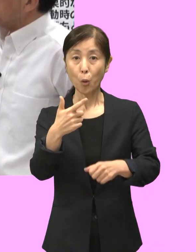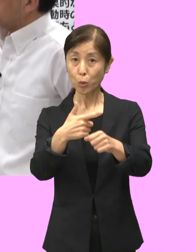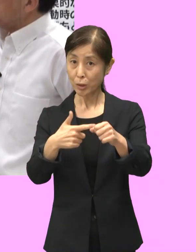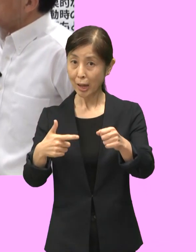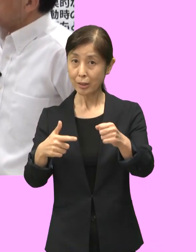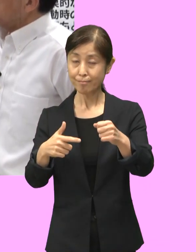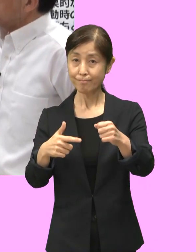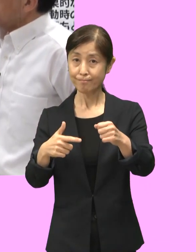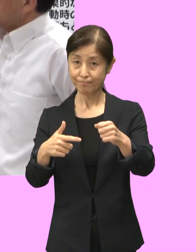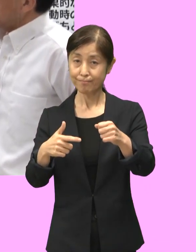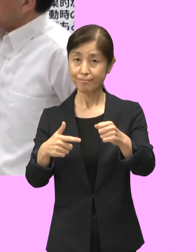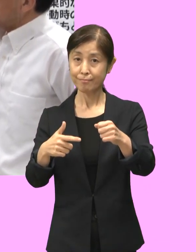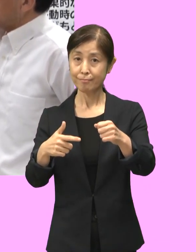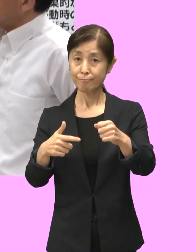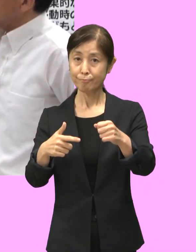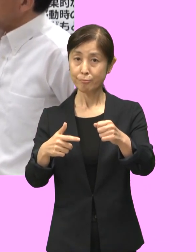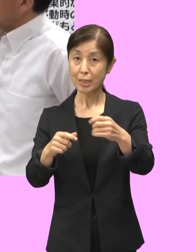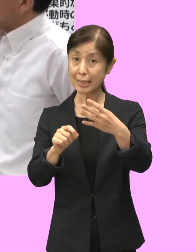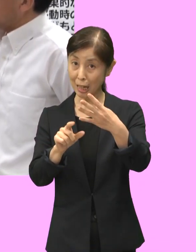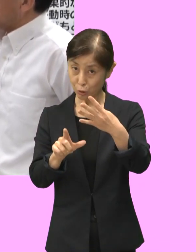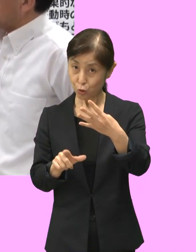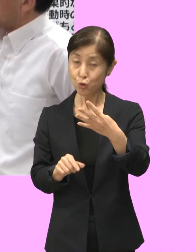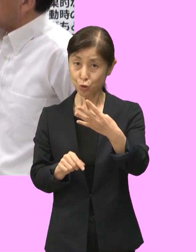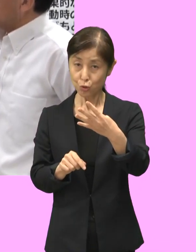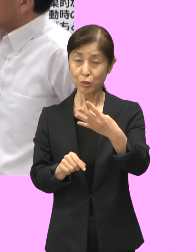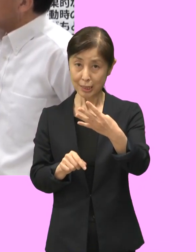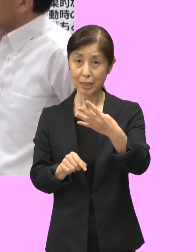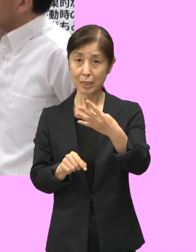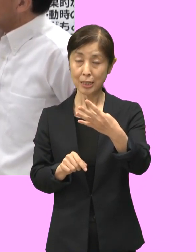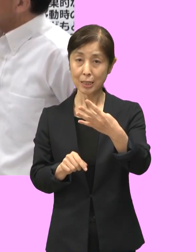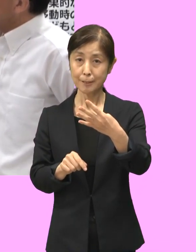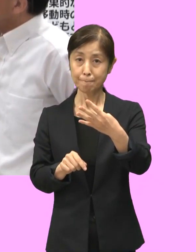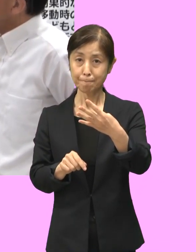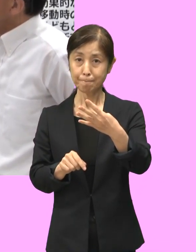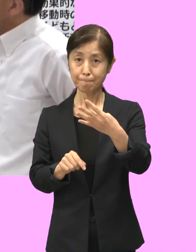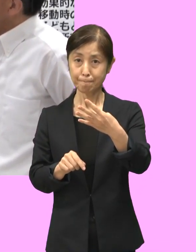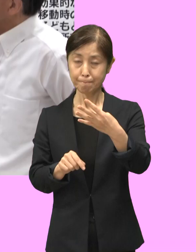の4月に、